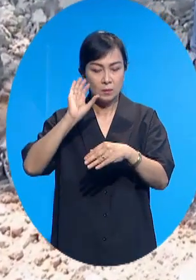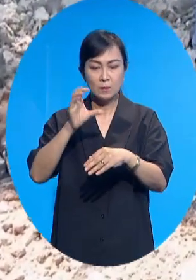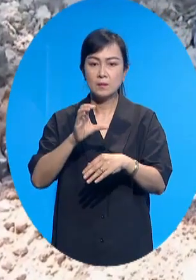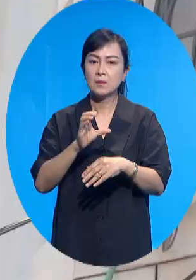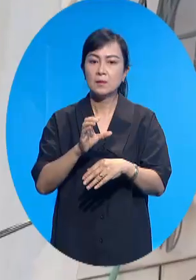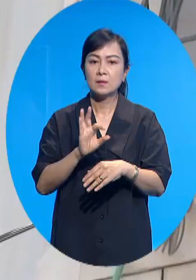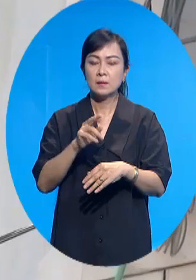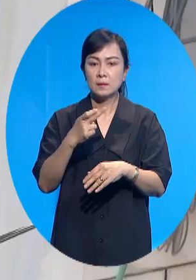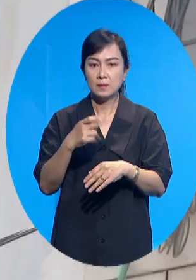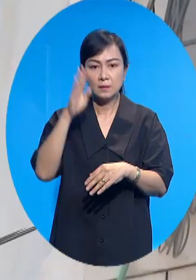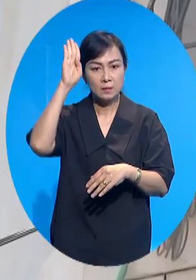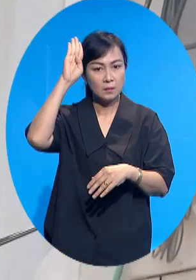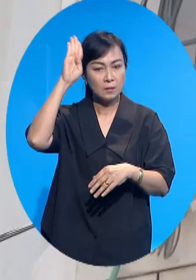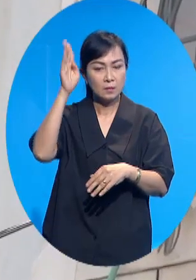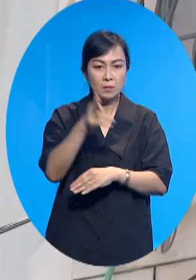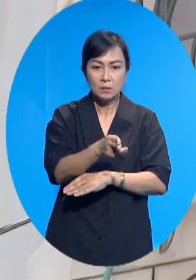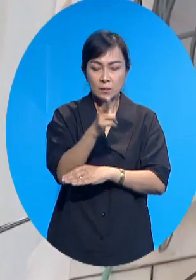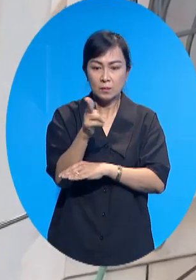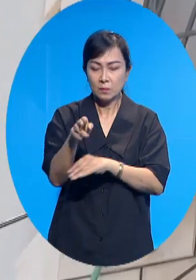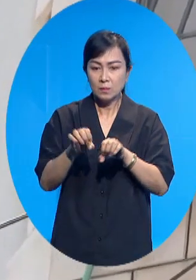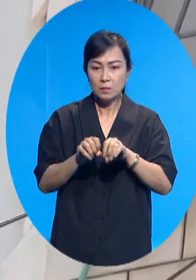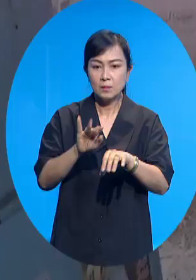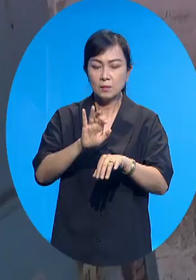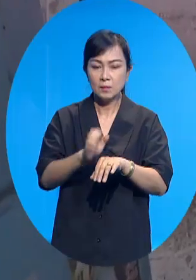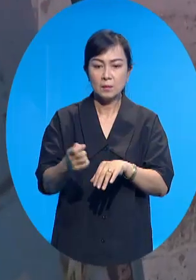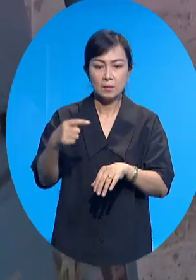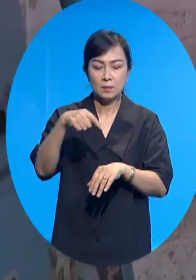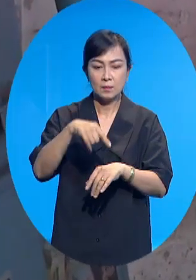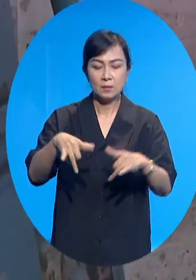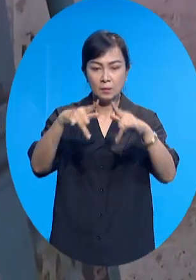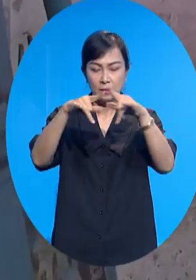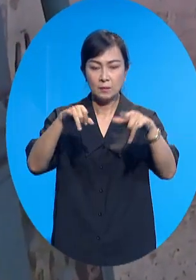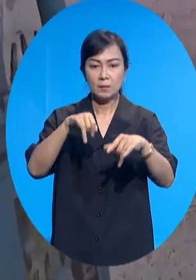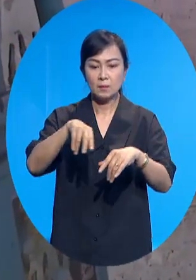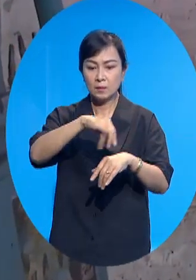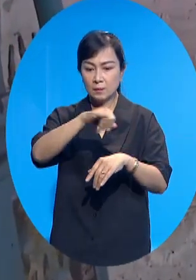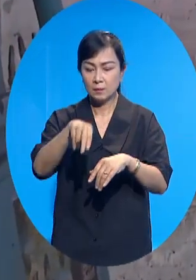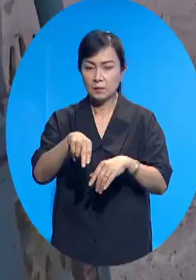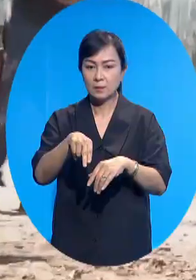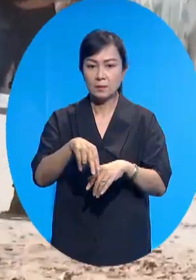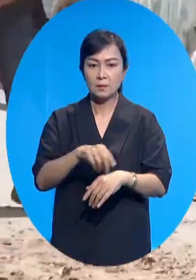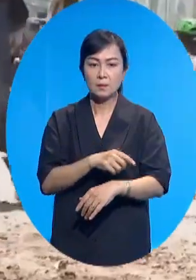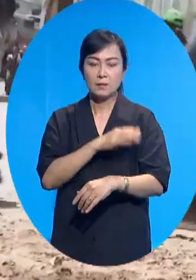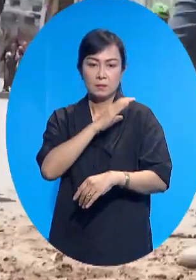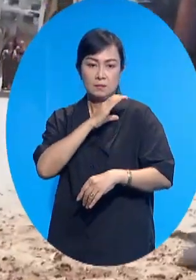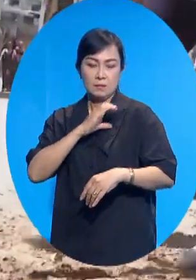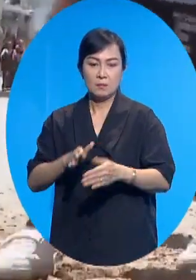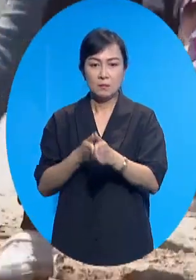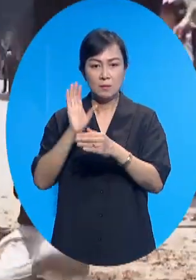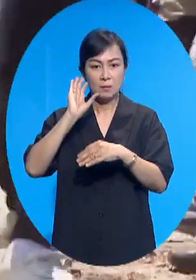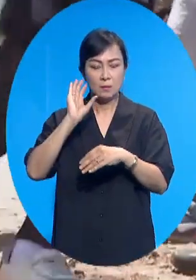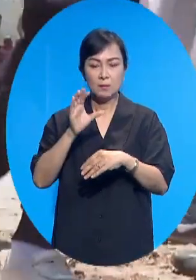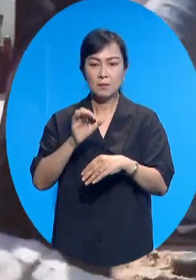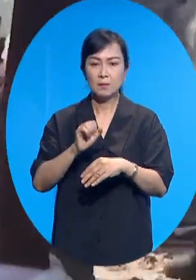Antonio Guterres đã lên án các cuộc không kích và tấn công của Israel vào trại tị nạn Jenin. Đại sứ của Israel tại Liên Hợp Quốc